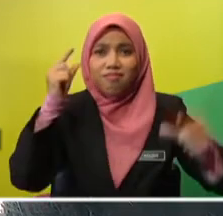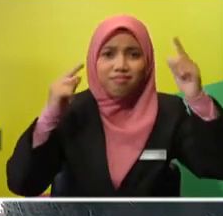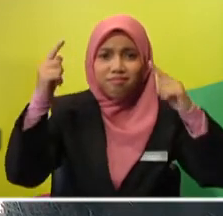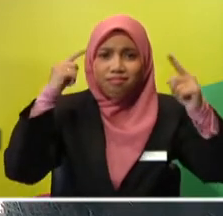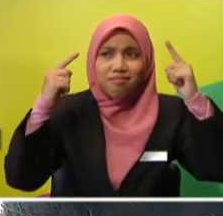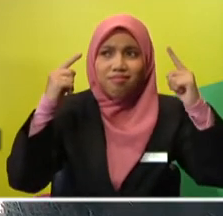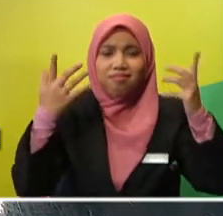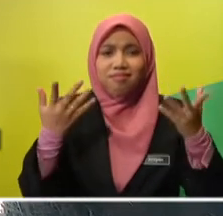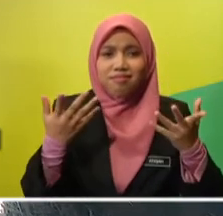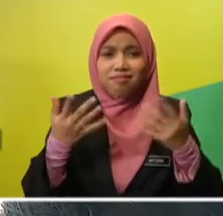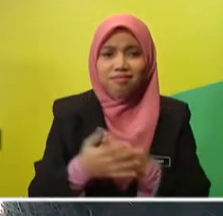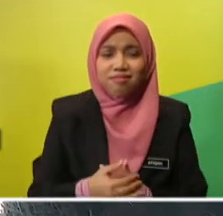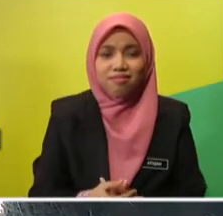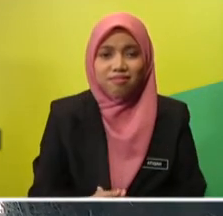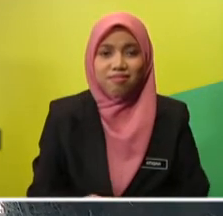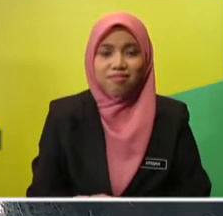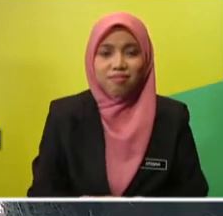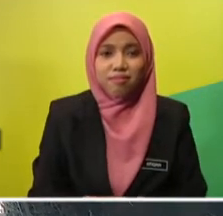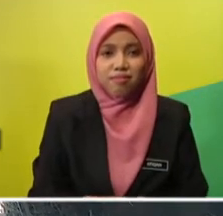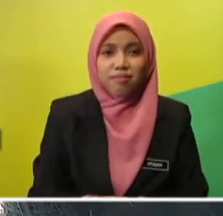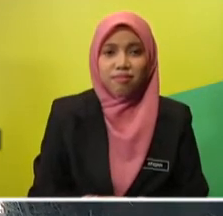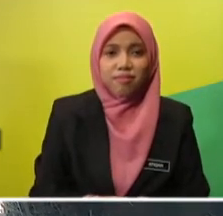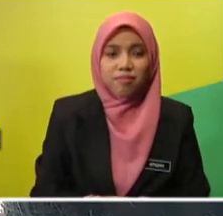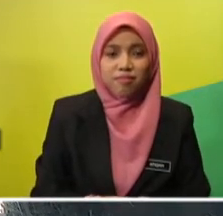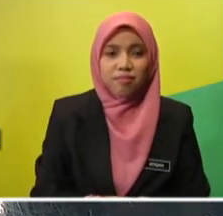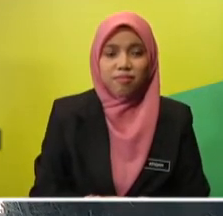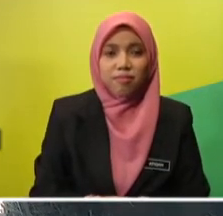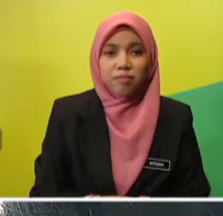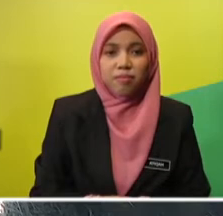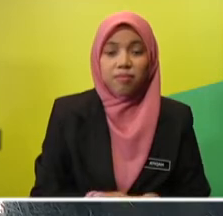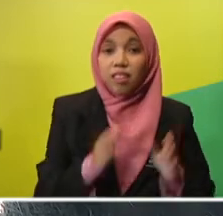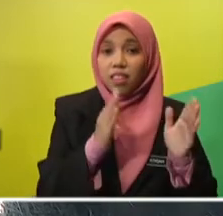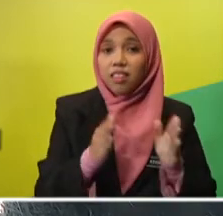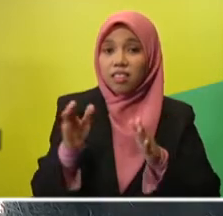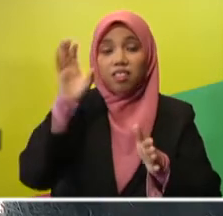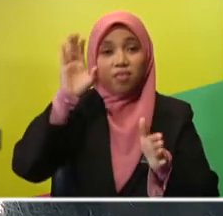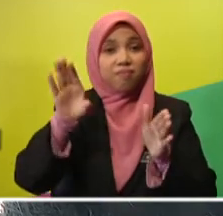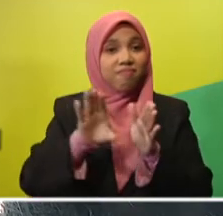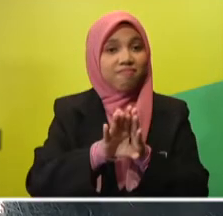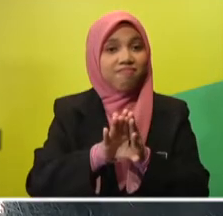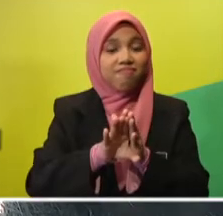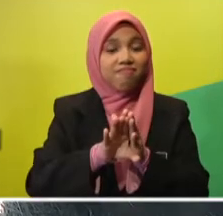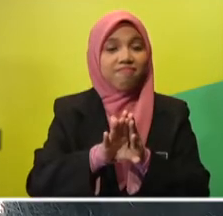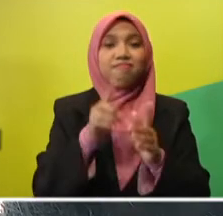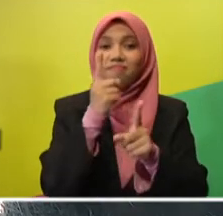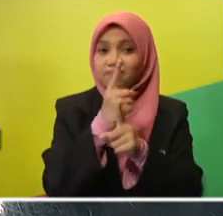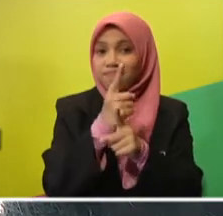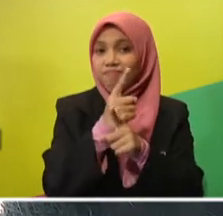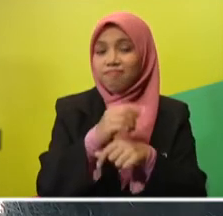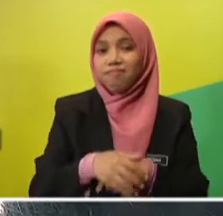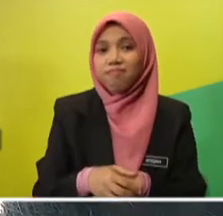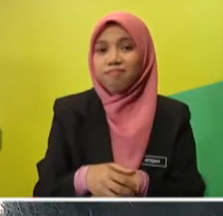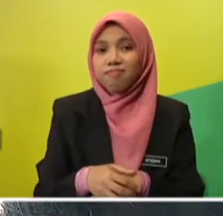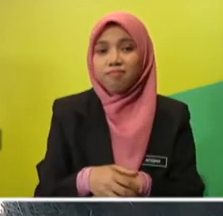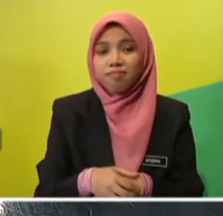cikgu. Okay. Itulah susunan gambar ni. Okey, dah betul. Ini pegang kedudukan asal, menyusul